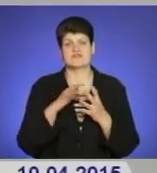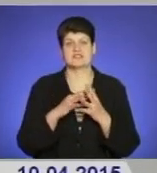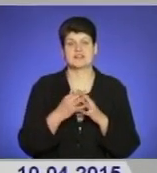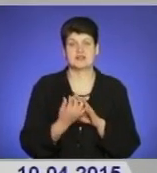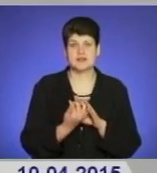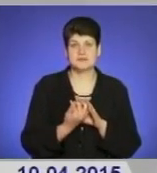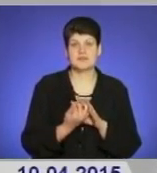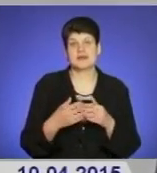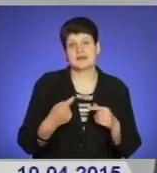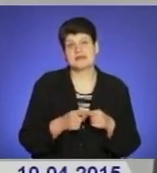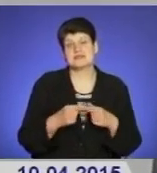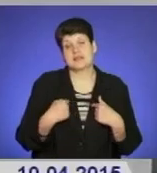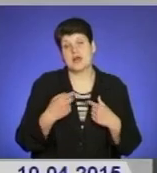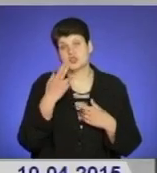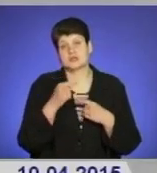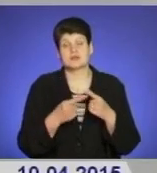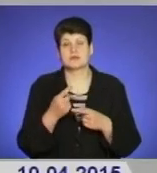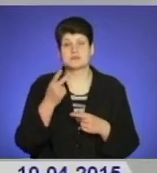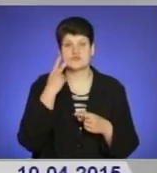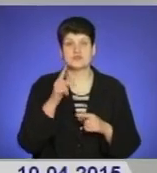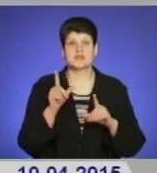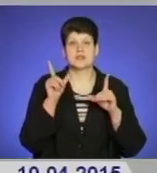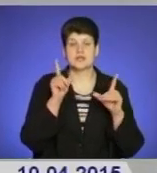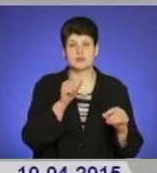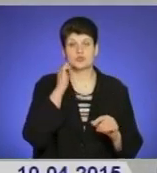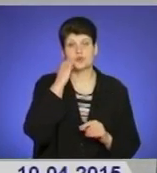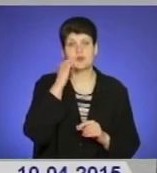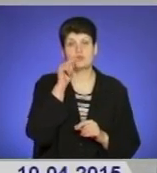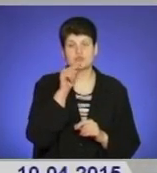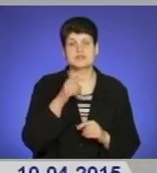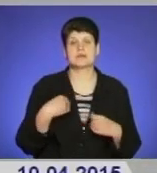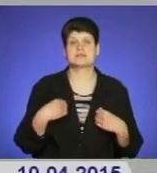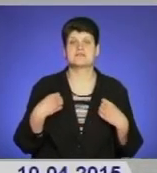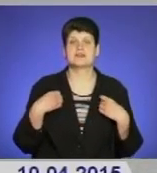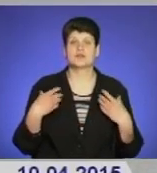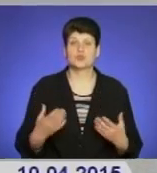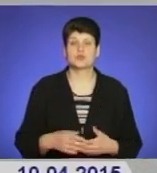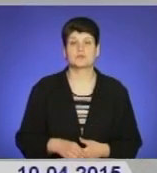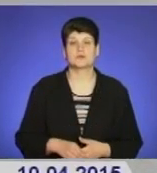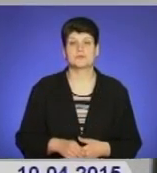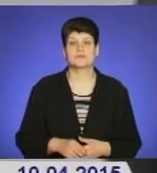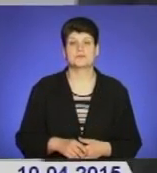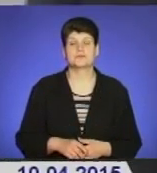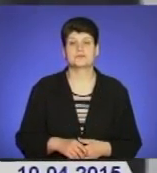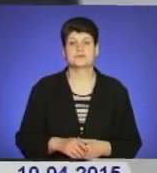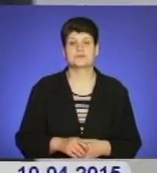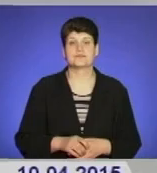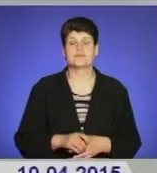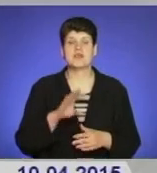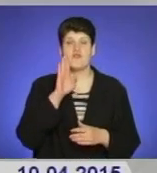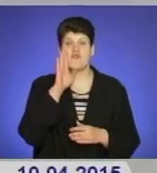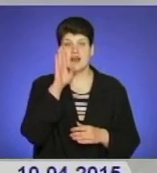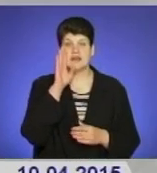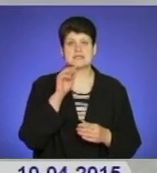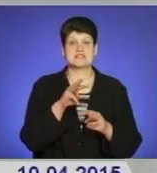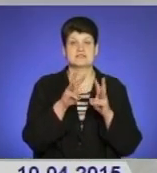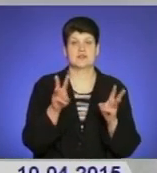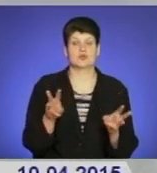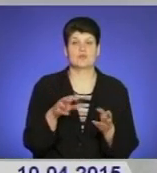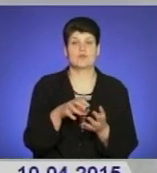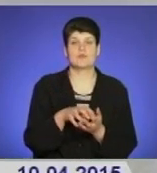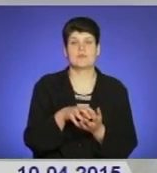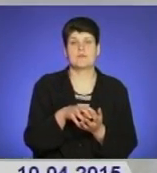Це наша така сімейна традиція. Ми їздимо до бабусі, там святкуємо, вранці святимо Пасху і